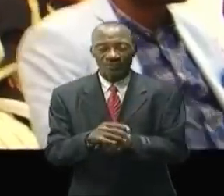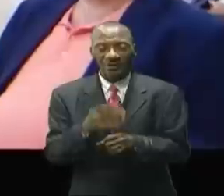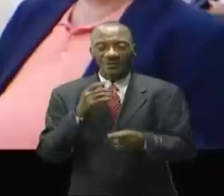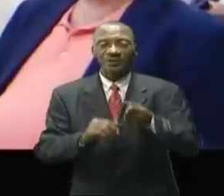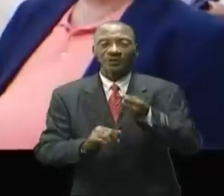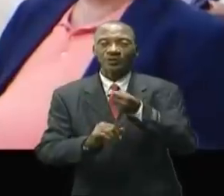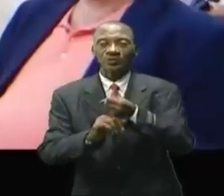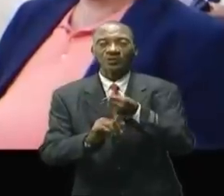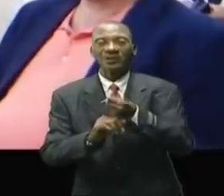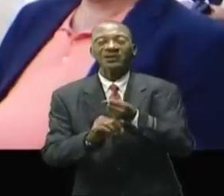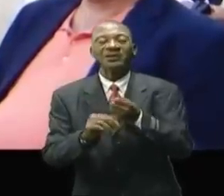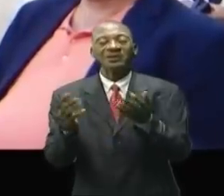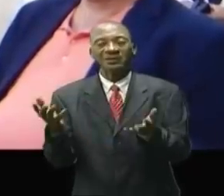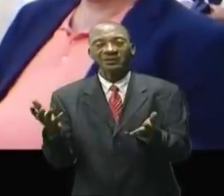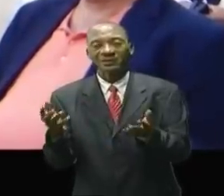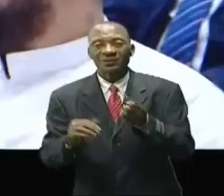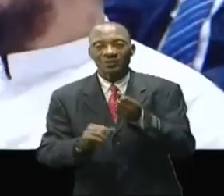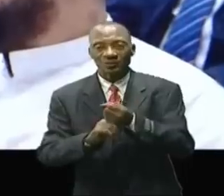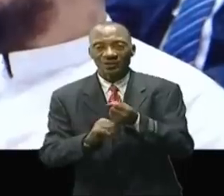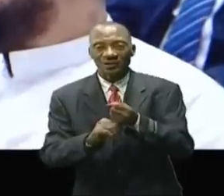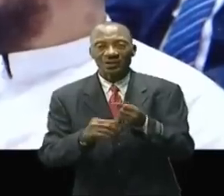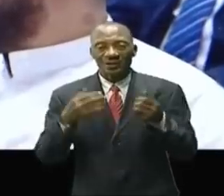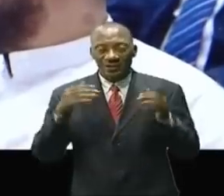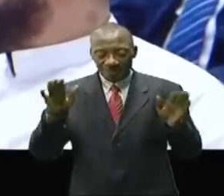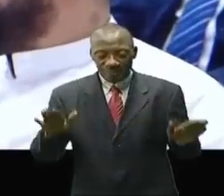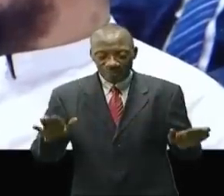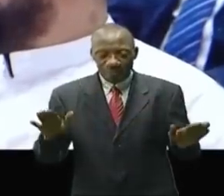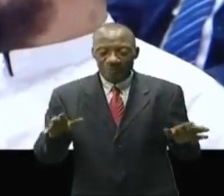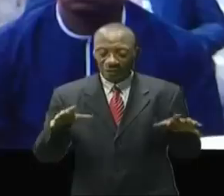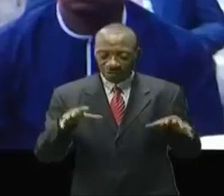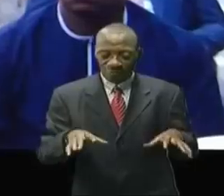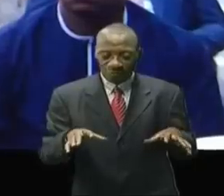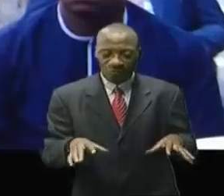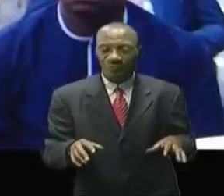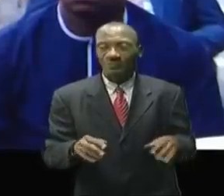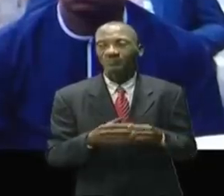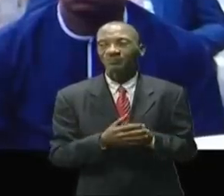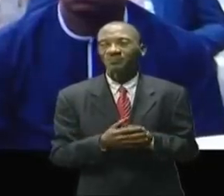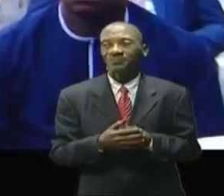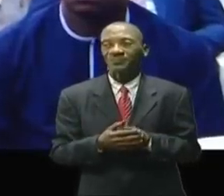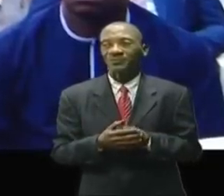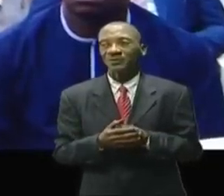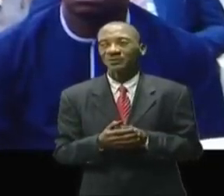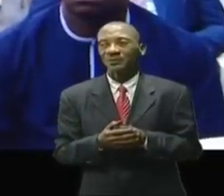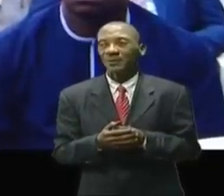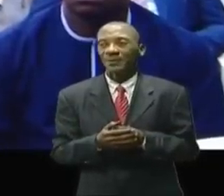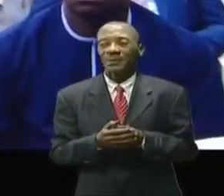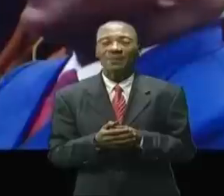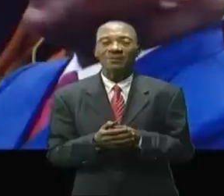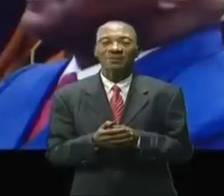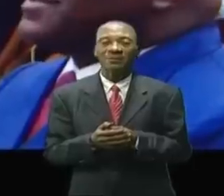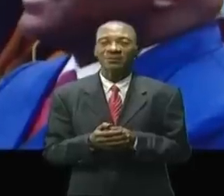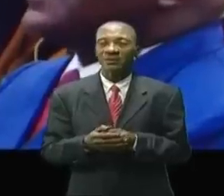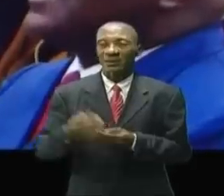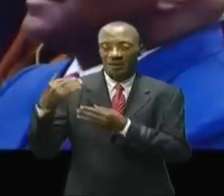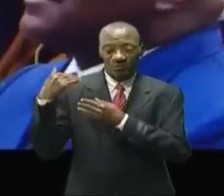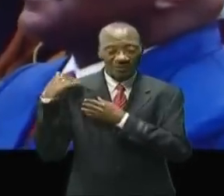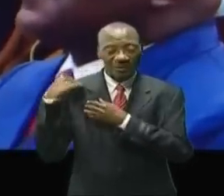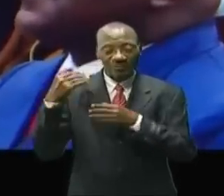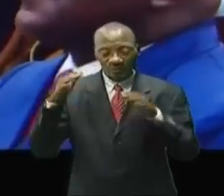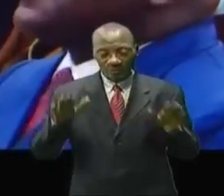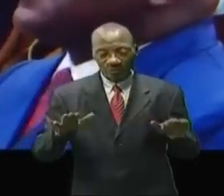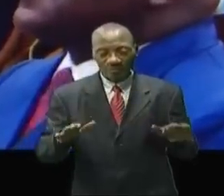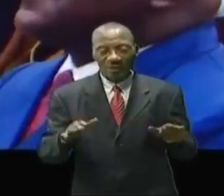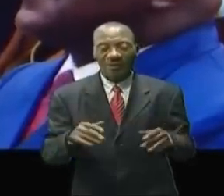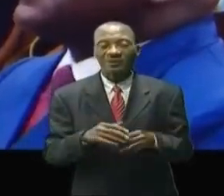visite surprise du chef de l'État Félix Tshisekedi à la mosquée Rasoul, les imams ont délié leur langue pour lui dire